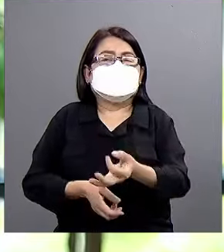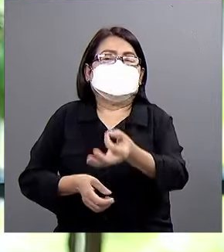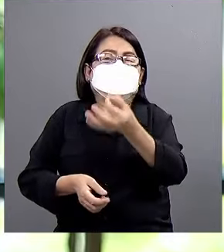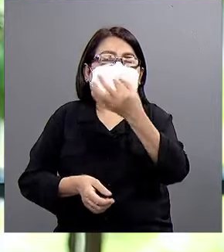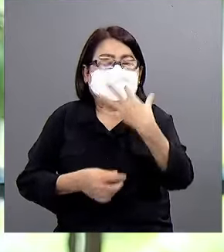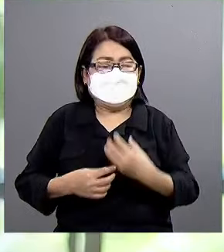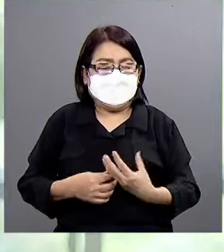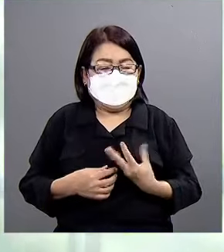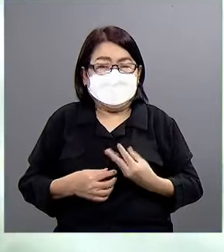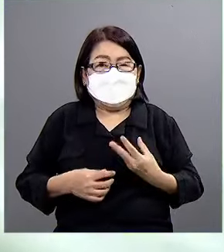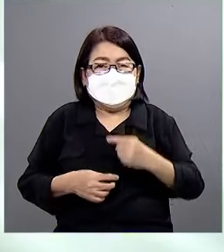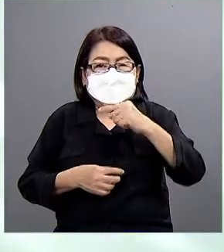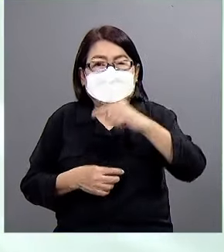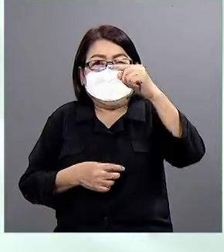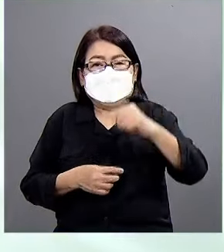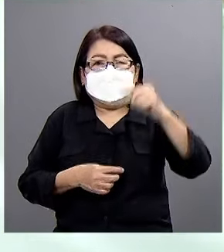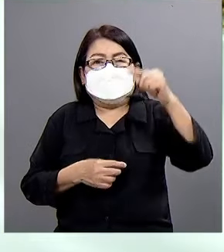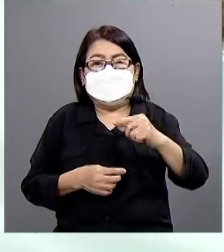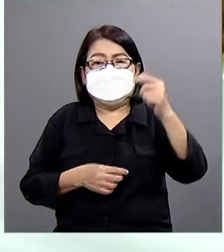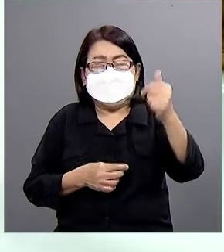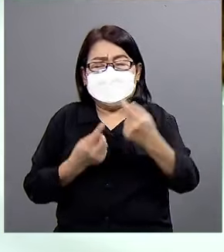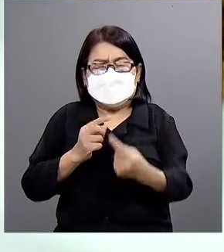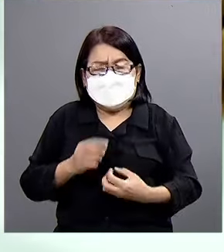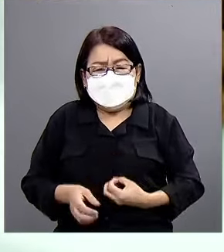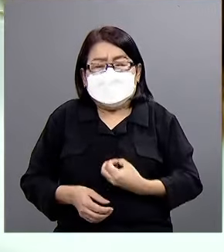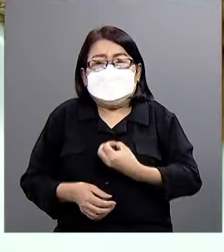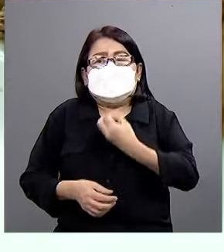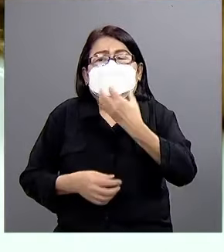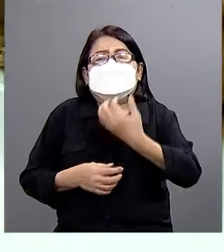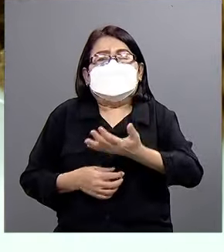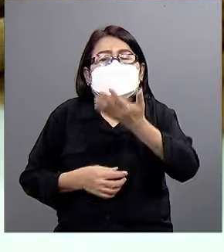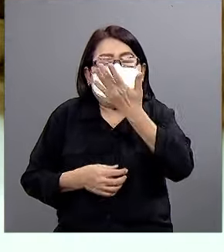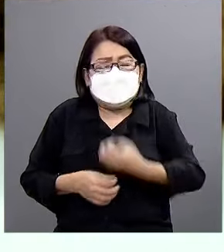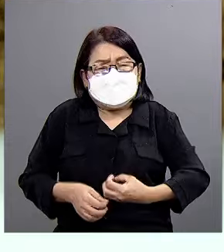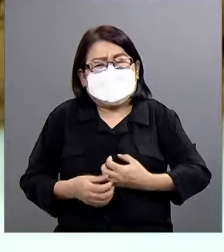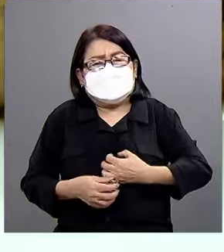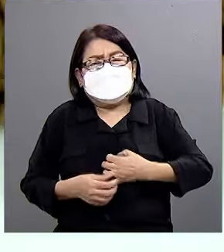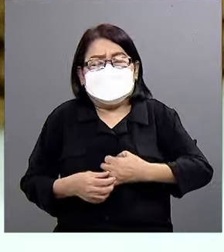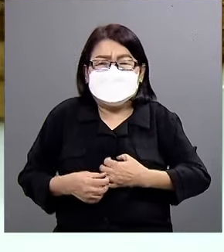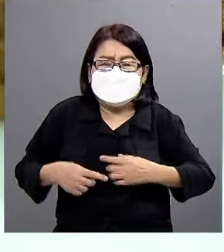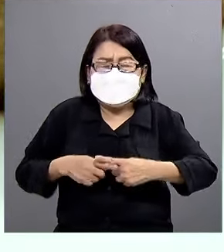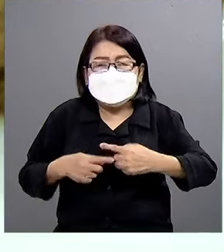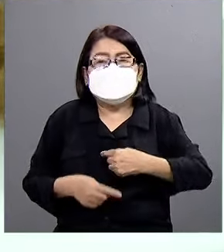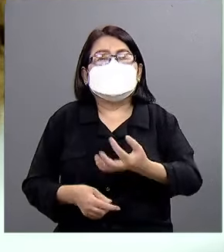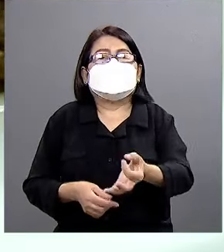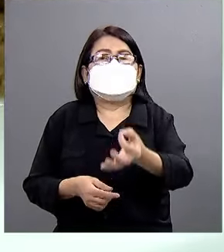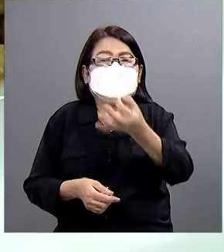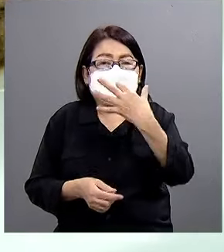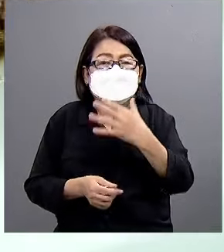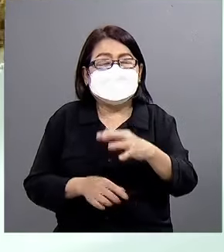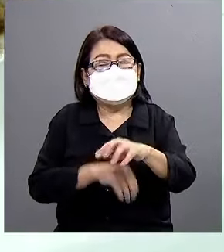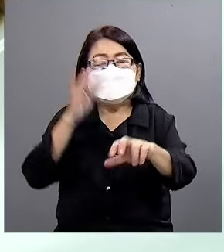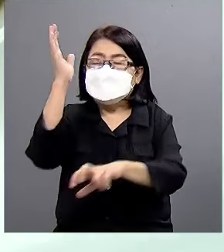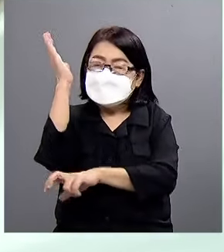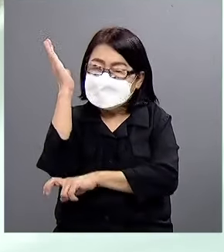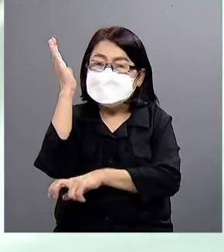นี่ยเราจะใช้ยาที่มีความร้อนนิดนึงเขาเรียกยาหอมที่เป็นยาโกรธครับยาโกรธก็คือคล้ายกับพวกขิงข่ากระชายอย่างเงี้ยครับจะมีความร้อน